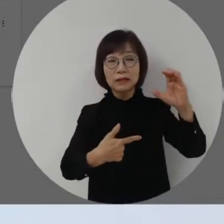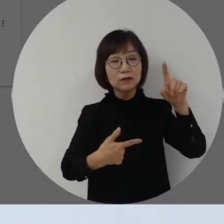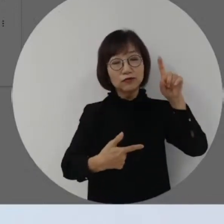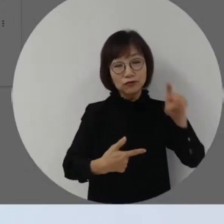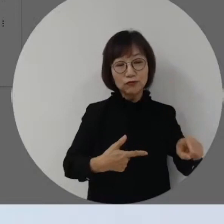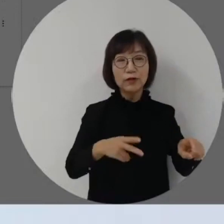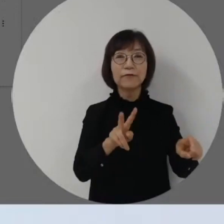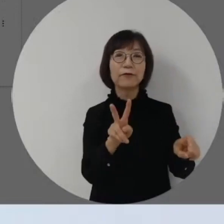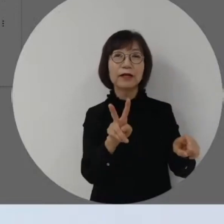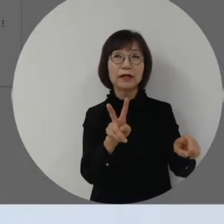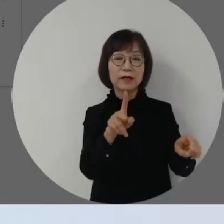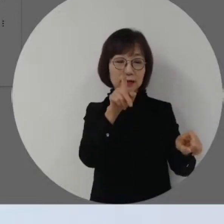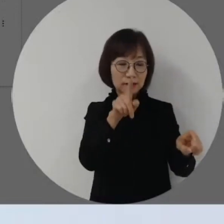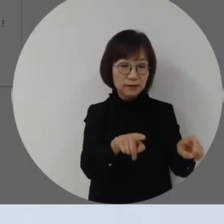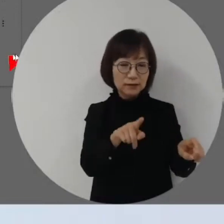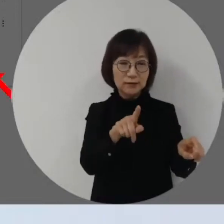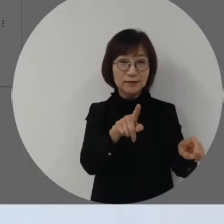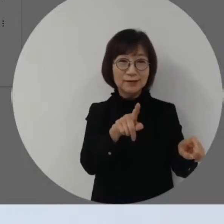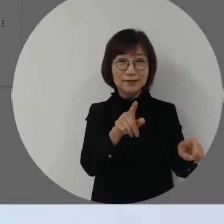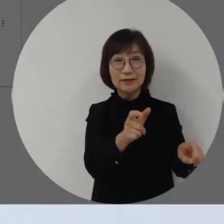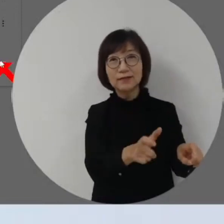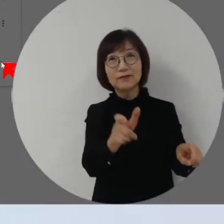추가합니다.